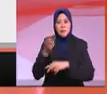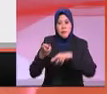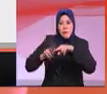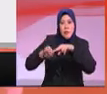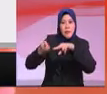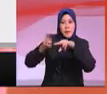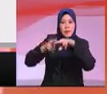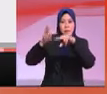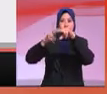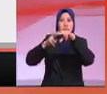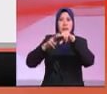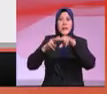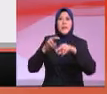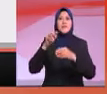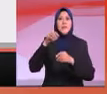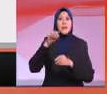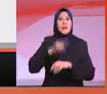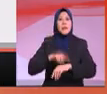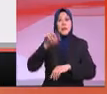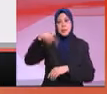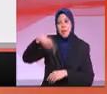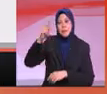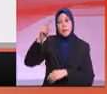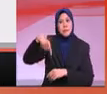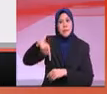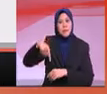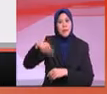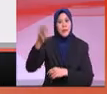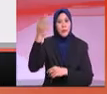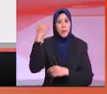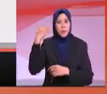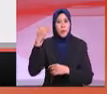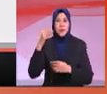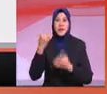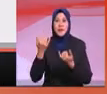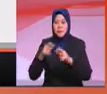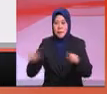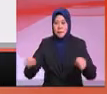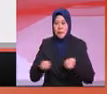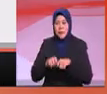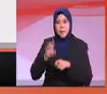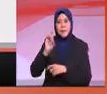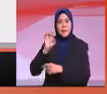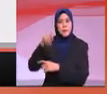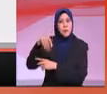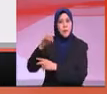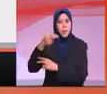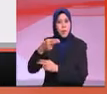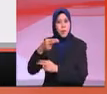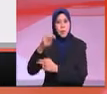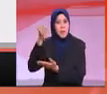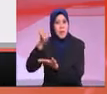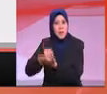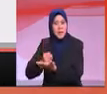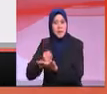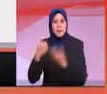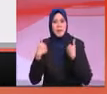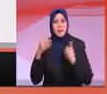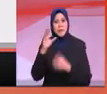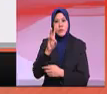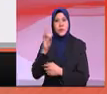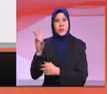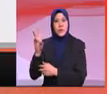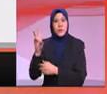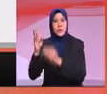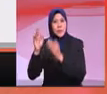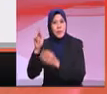meningkat secara mendadak pada CMCO. Ketika tu ialah saringan di depo tahanan immigration, kita ada 277 kes yang dikesan